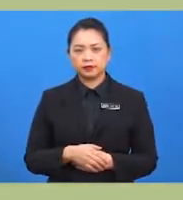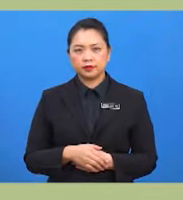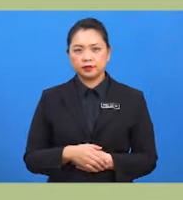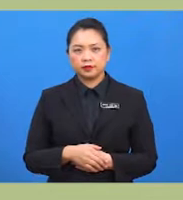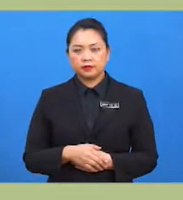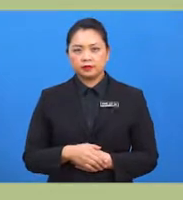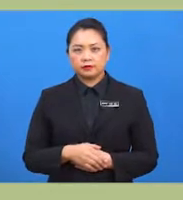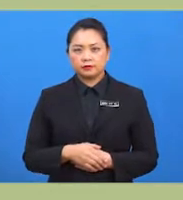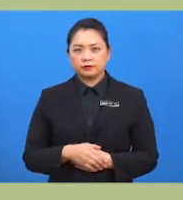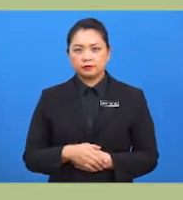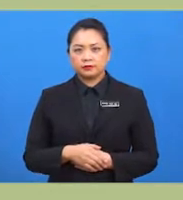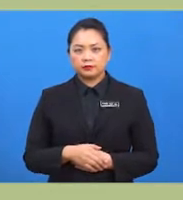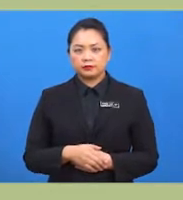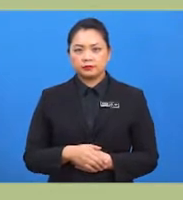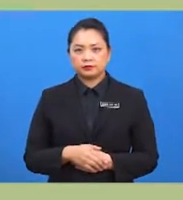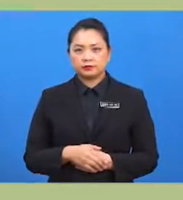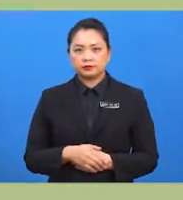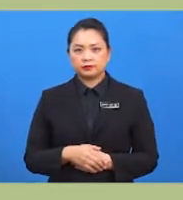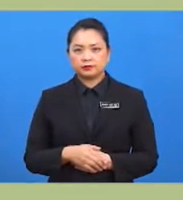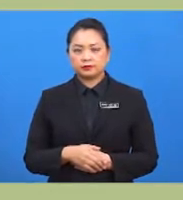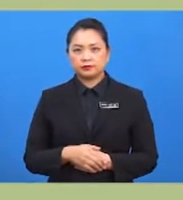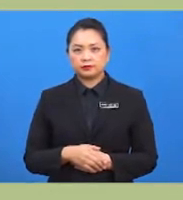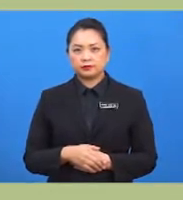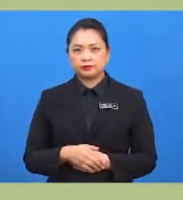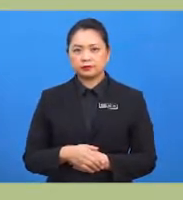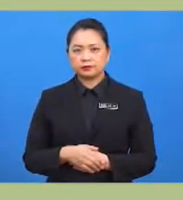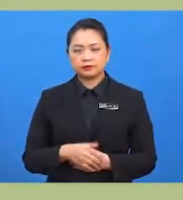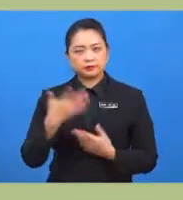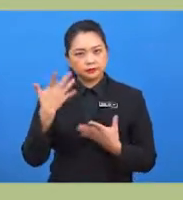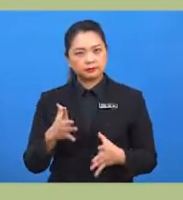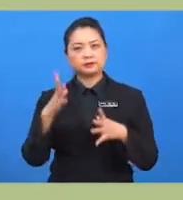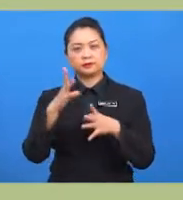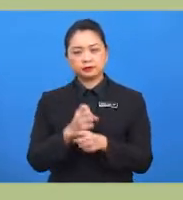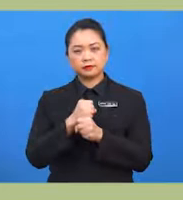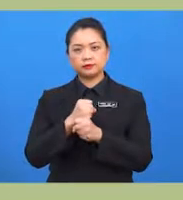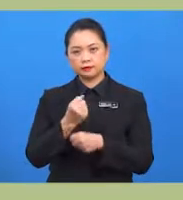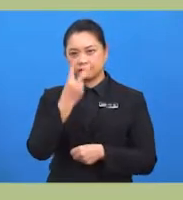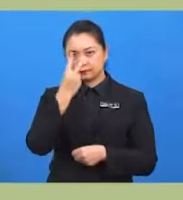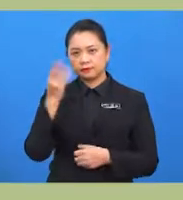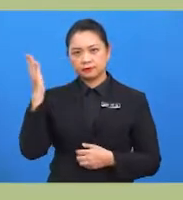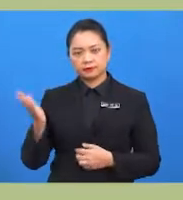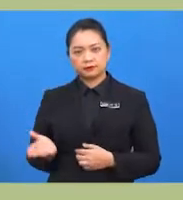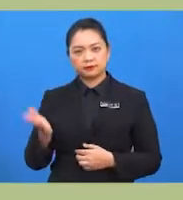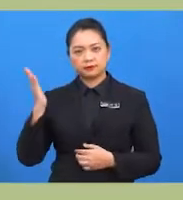Natrium karbonat dengan kepekatan satu Mal pedas Simi terpadu